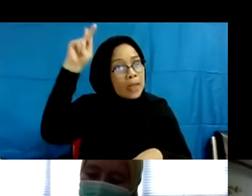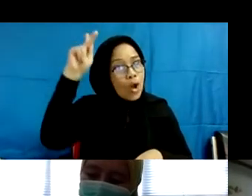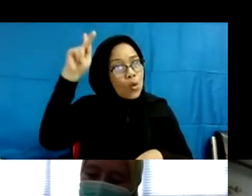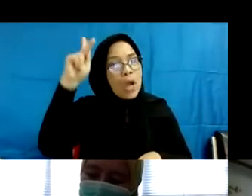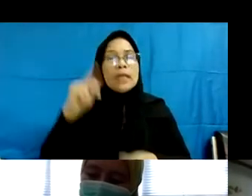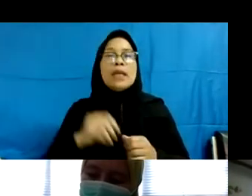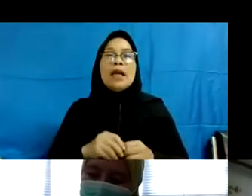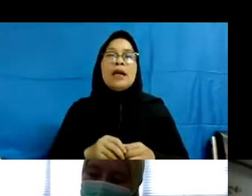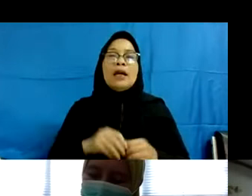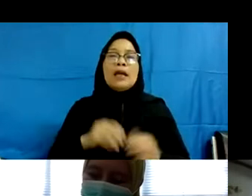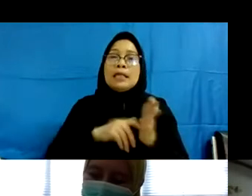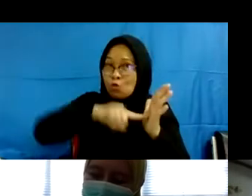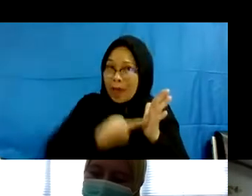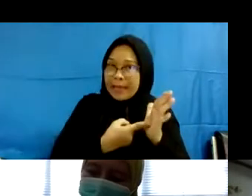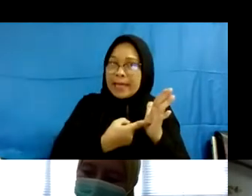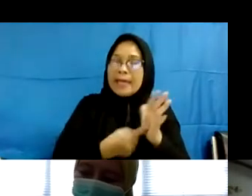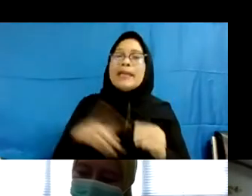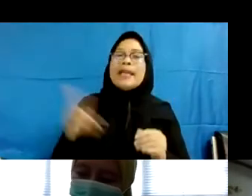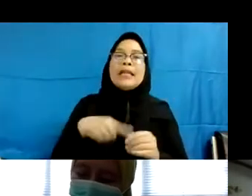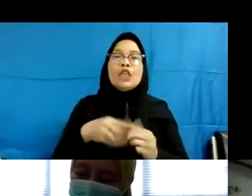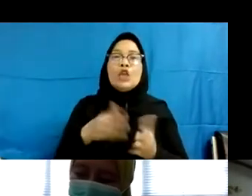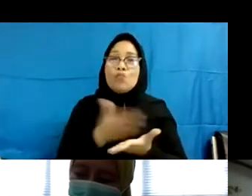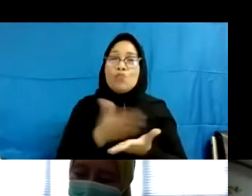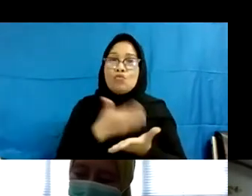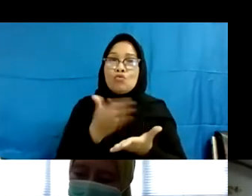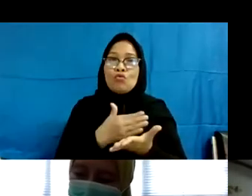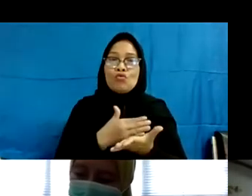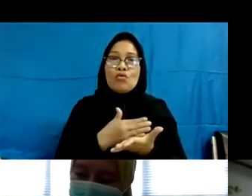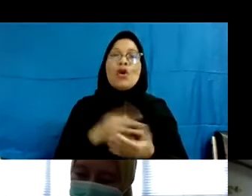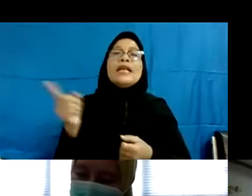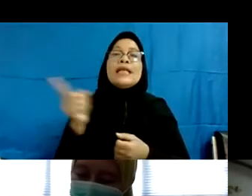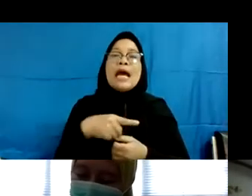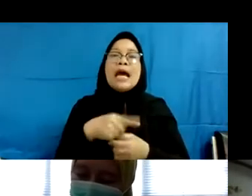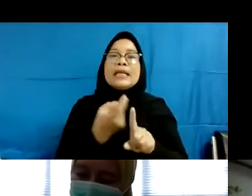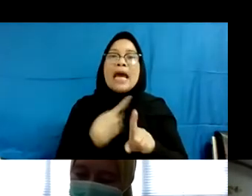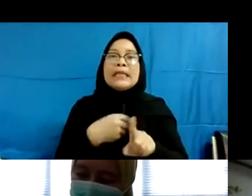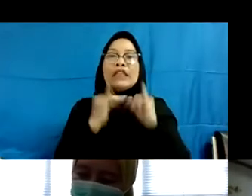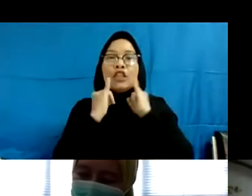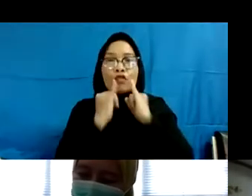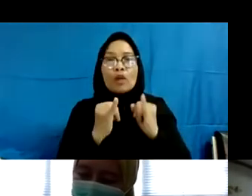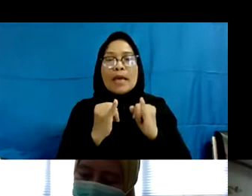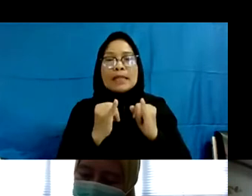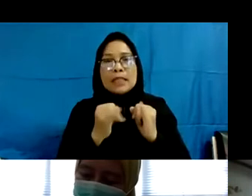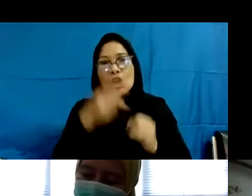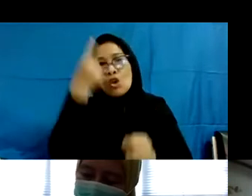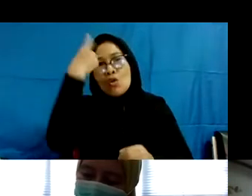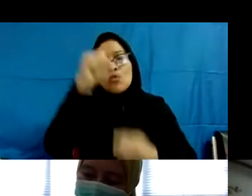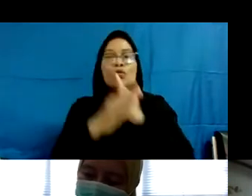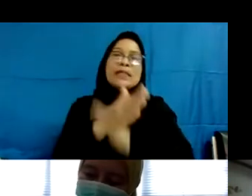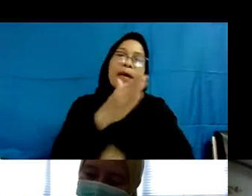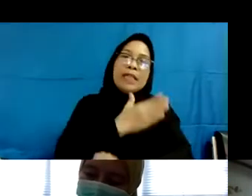bermula dari buku, dari informasi. Dan informasi yang di kalangan penyandang disabilitas